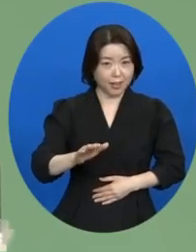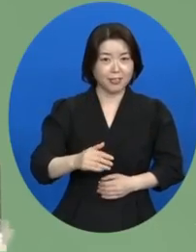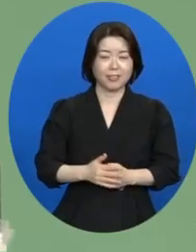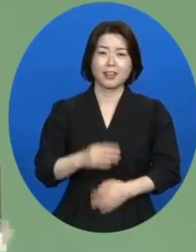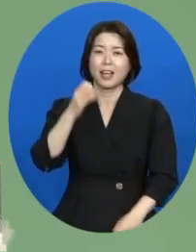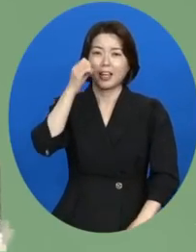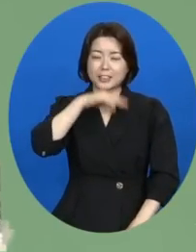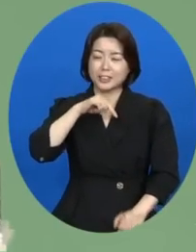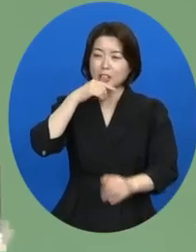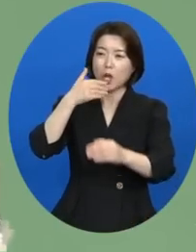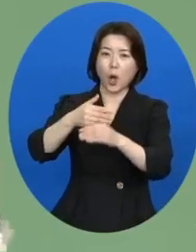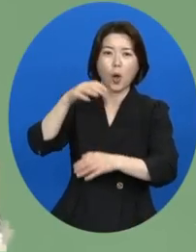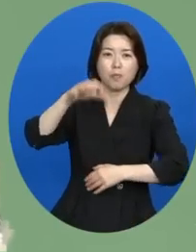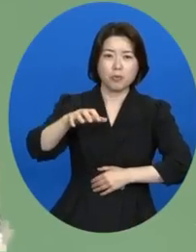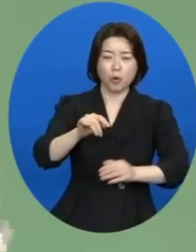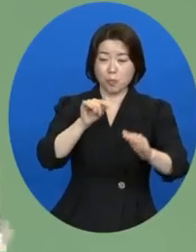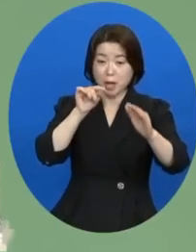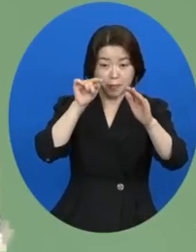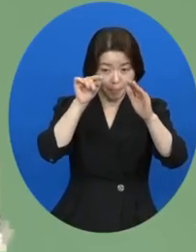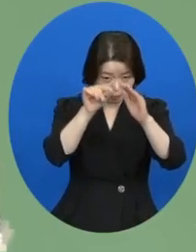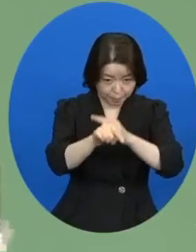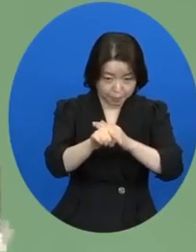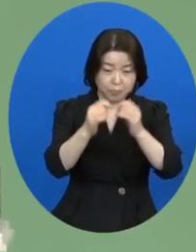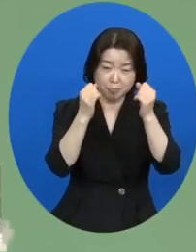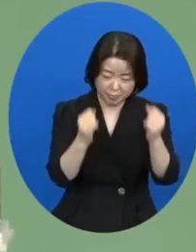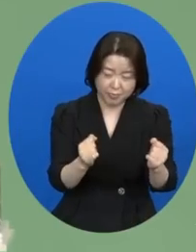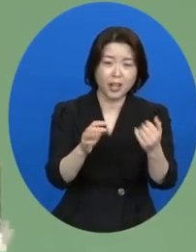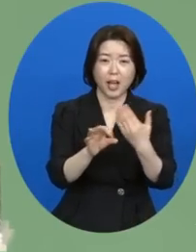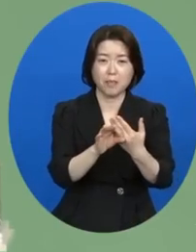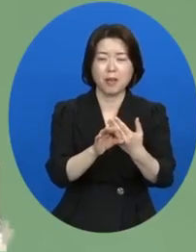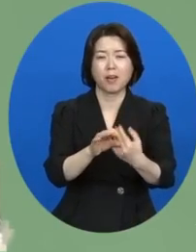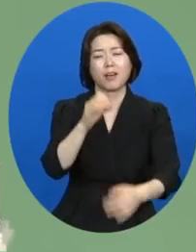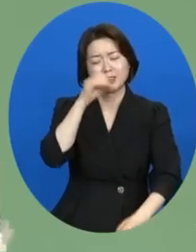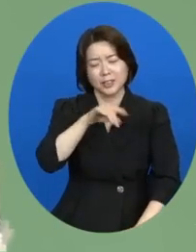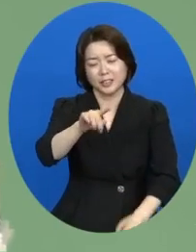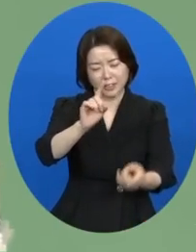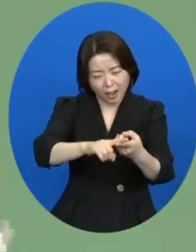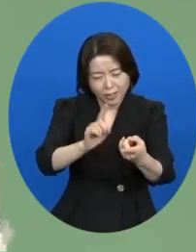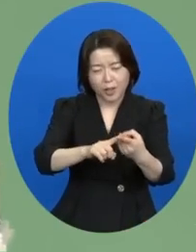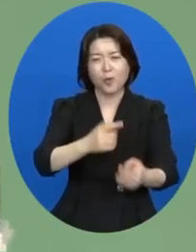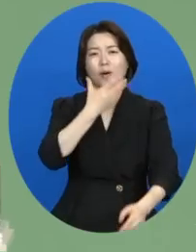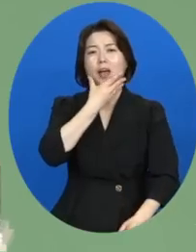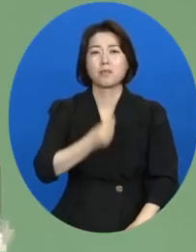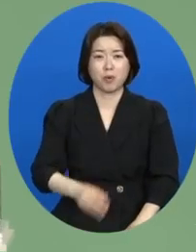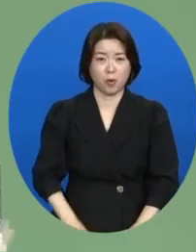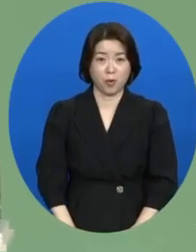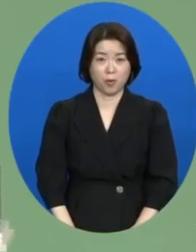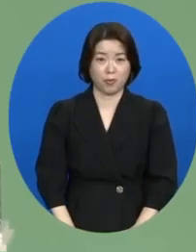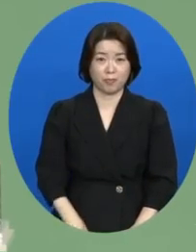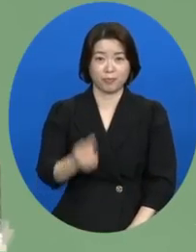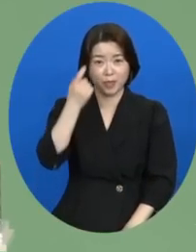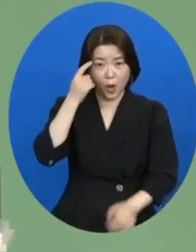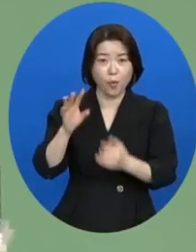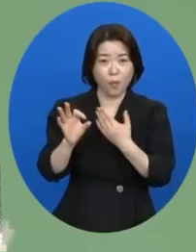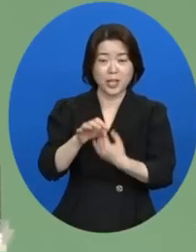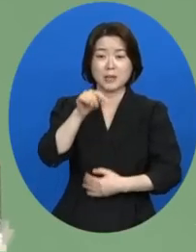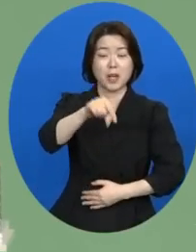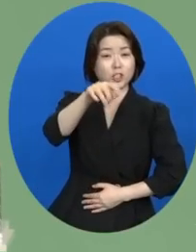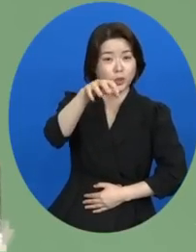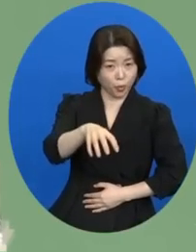그냥 북한에만 들어가 있으면 행복했습니다. 왜냐하면